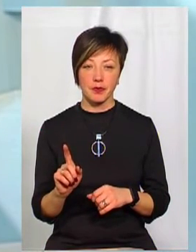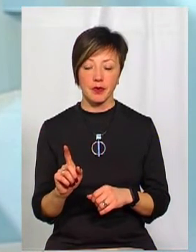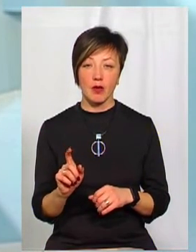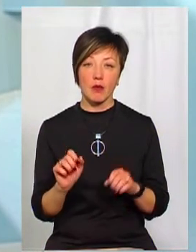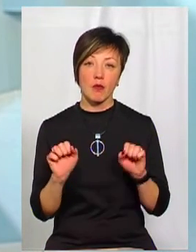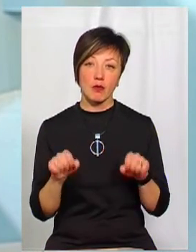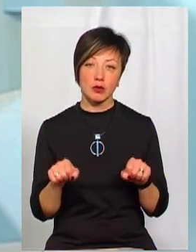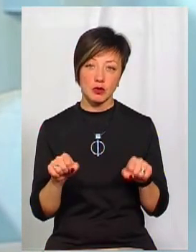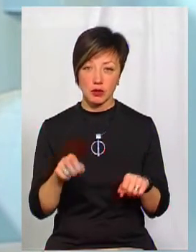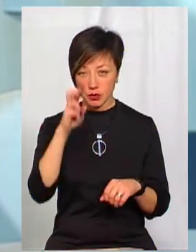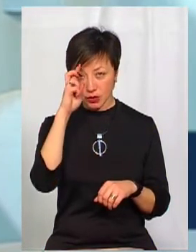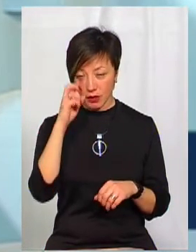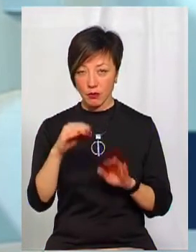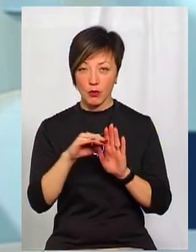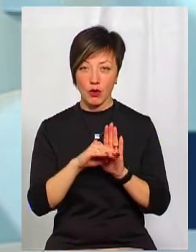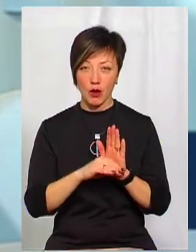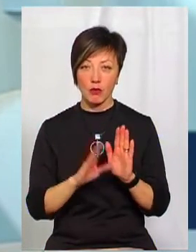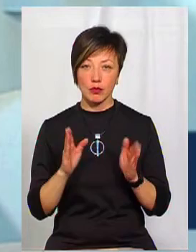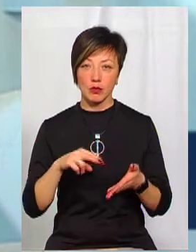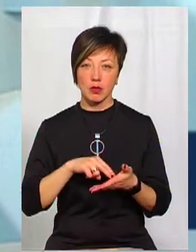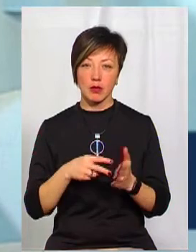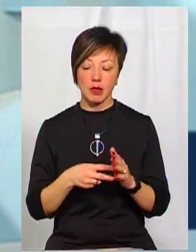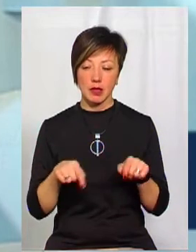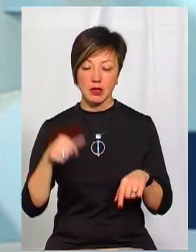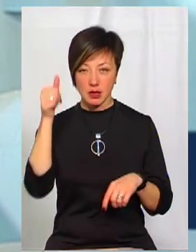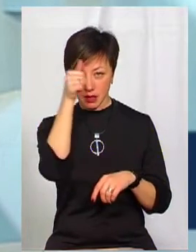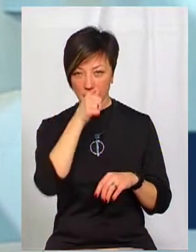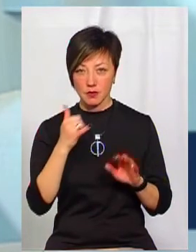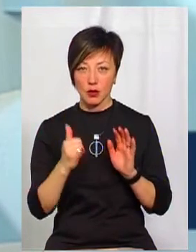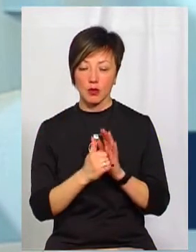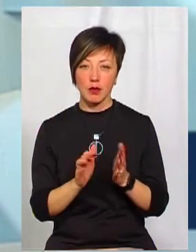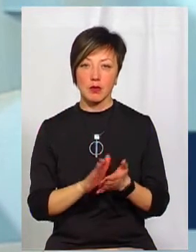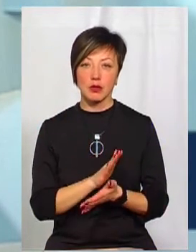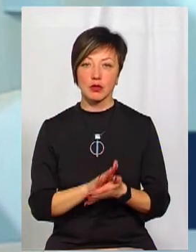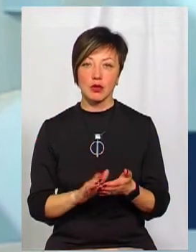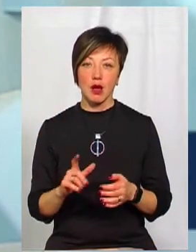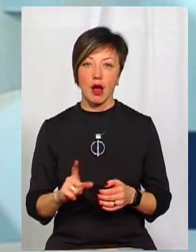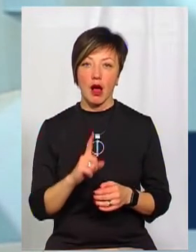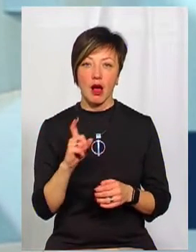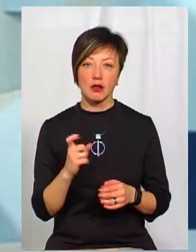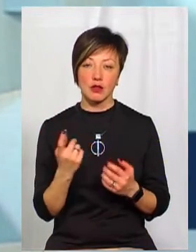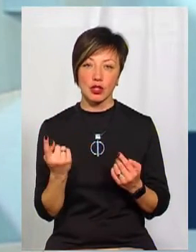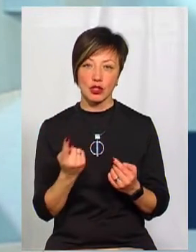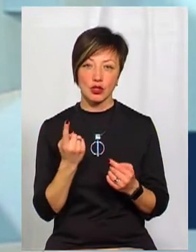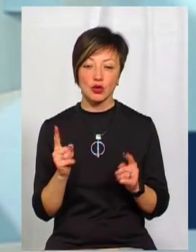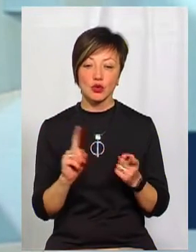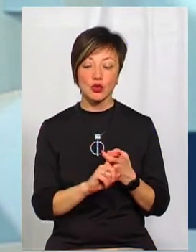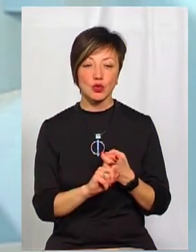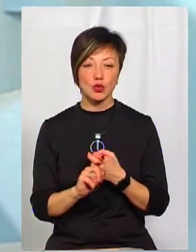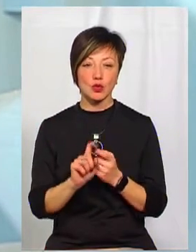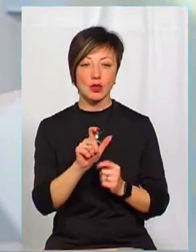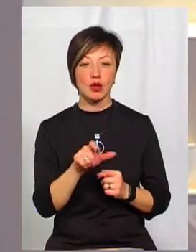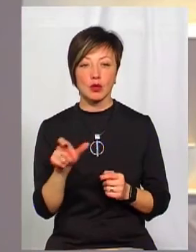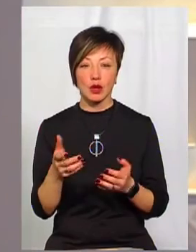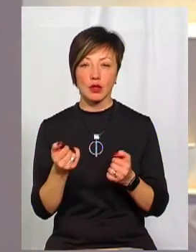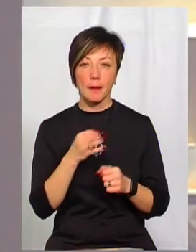не виключено, що державними програмами буде передбачено на цей рік встановлення безкоштовних газових лічильників. Те, що стосується людей,